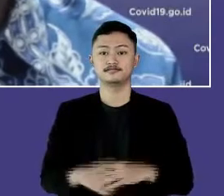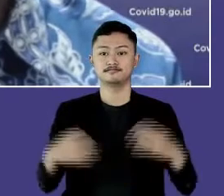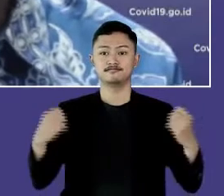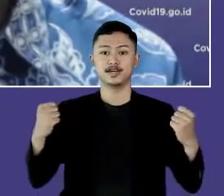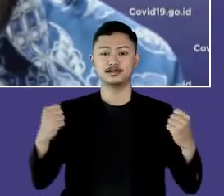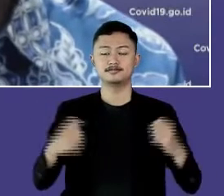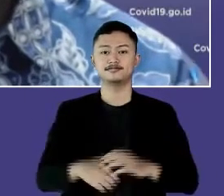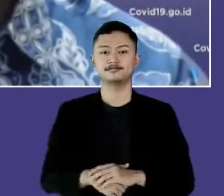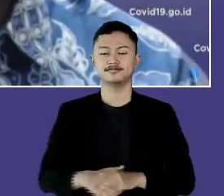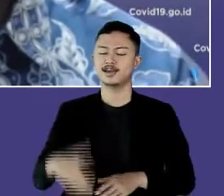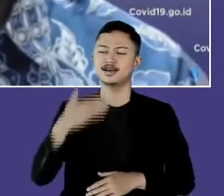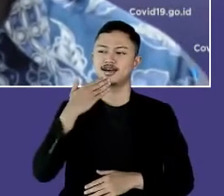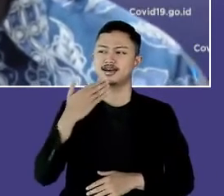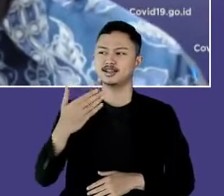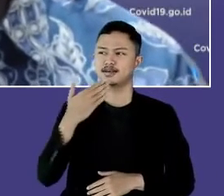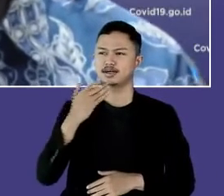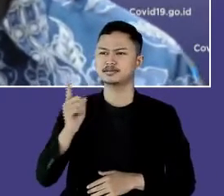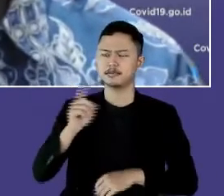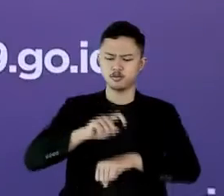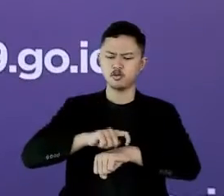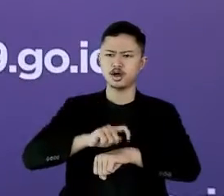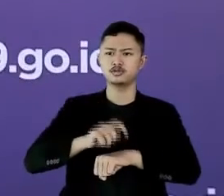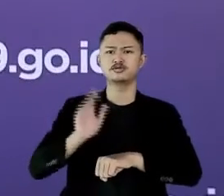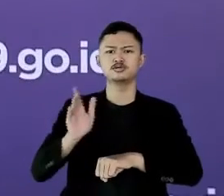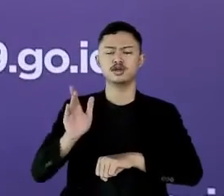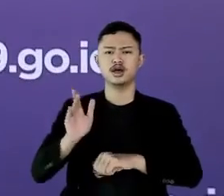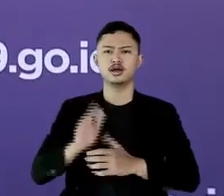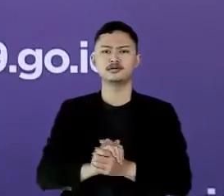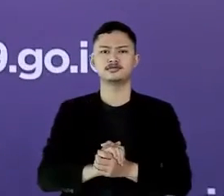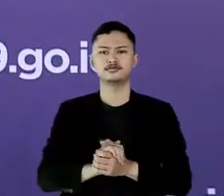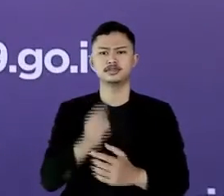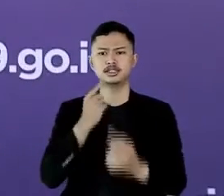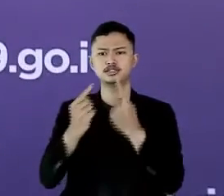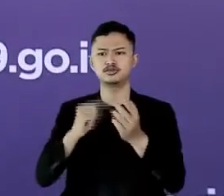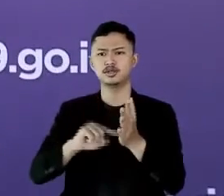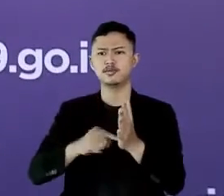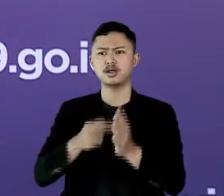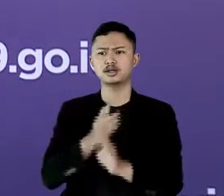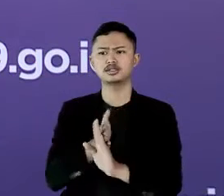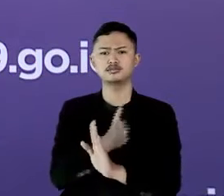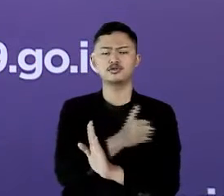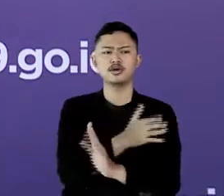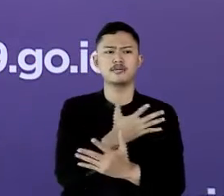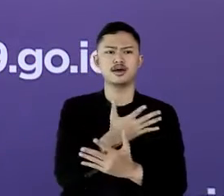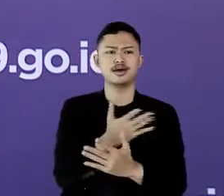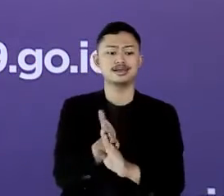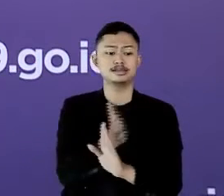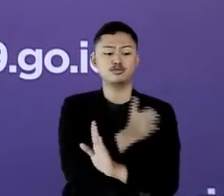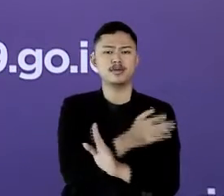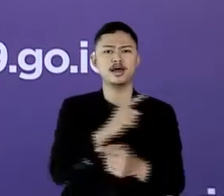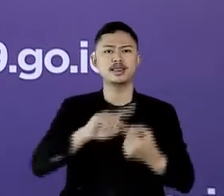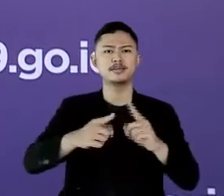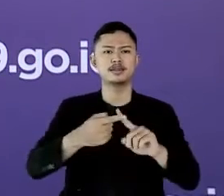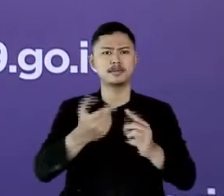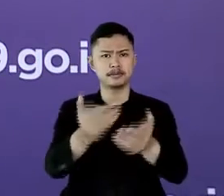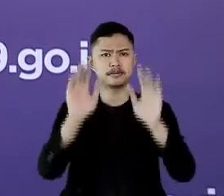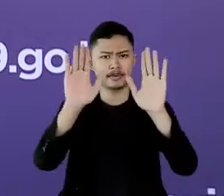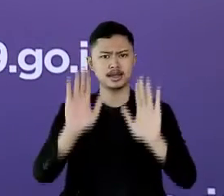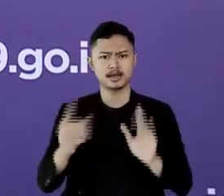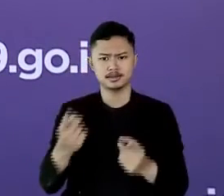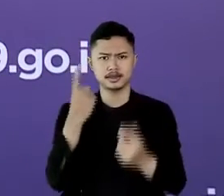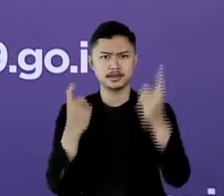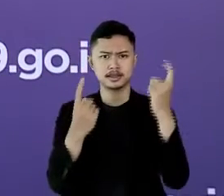Pak. Ya, terima kasih juga atas waktunya. Dan sebelum kita mulai perbincangan, jika Sobat Tangguh maupun rekan-rekan media ingin